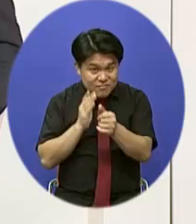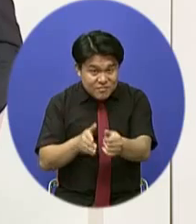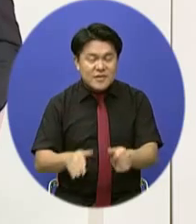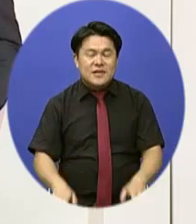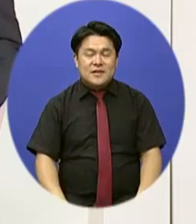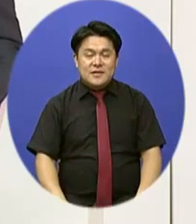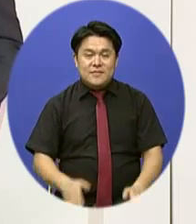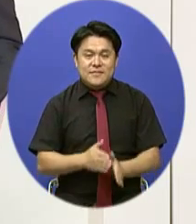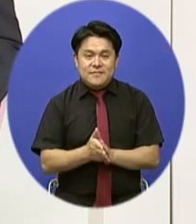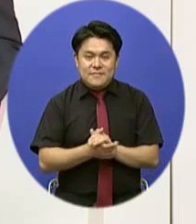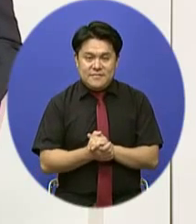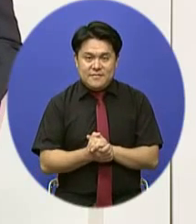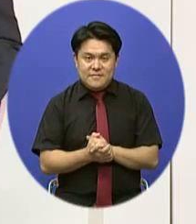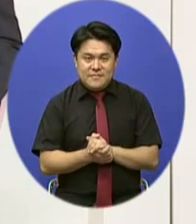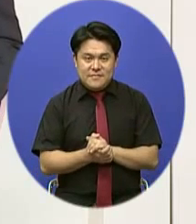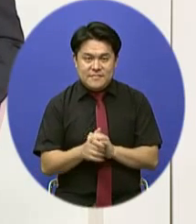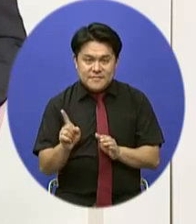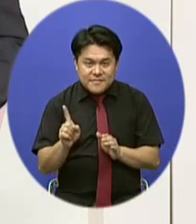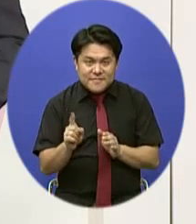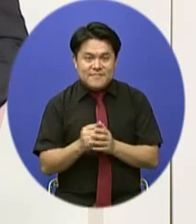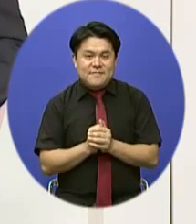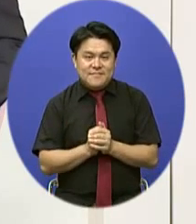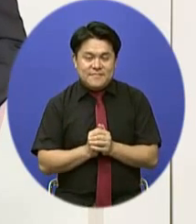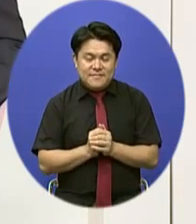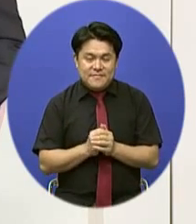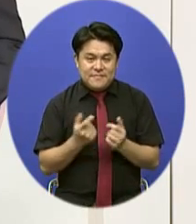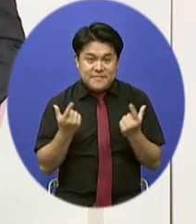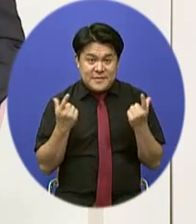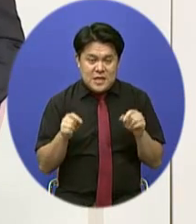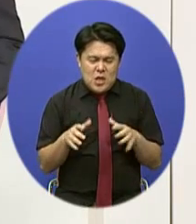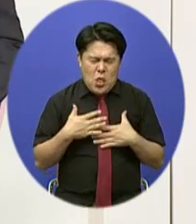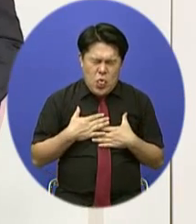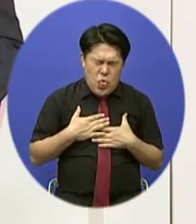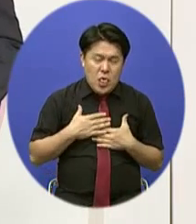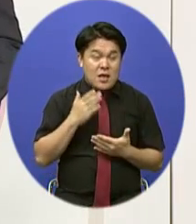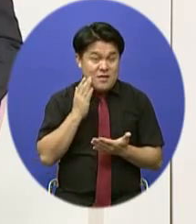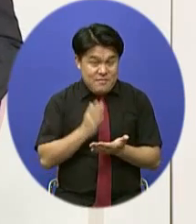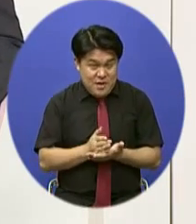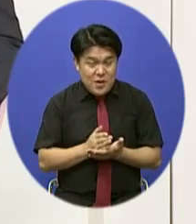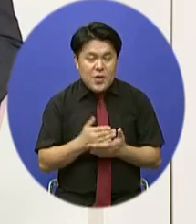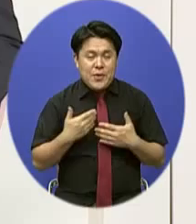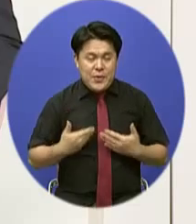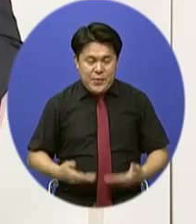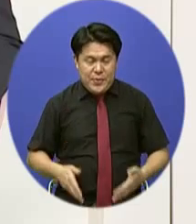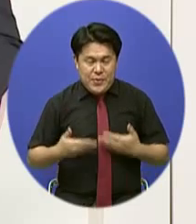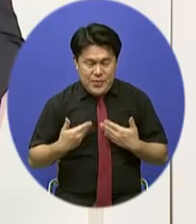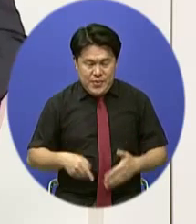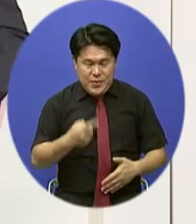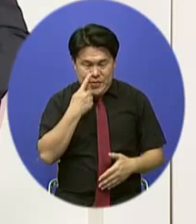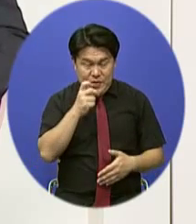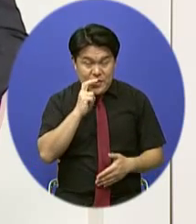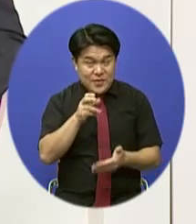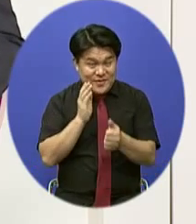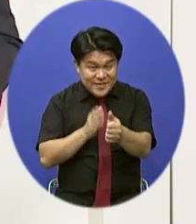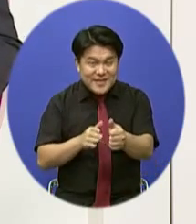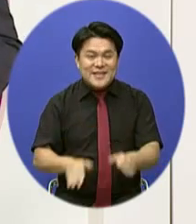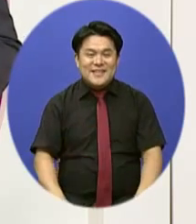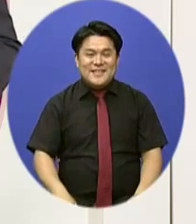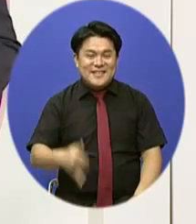주시고요. 네. 네. 네. 자, 함께 긴장 푸시고 네, 멋지게 불러 주세요. 주세요. 네.